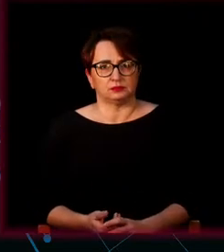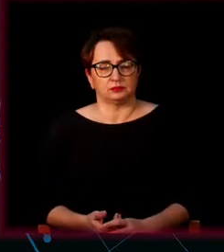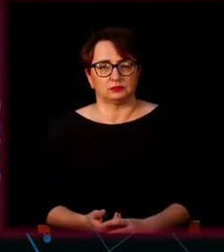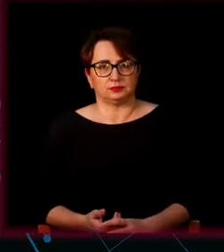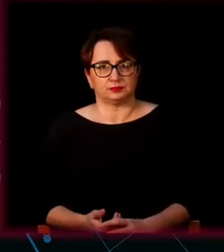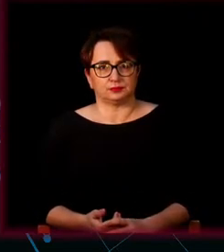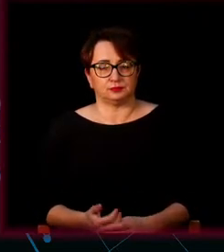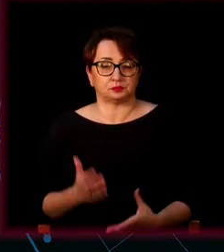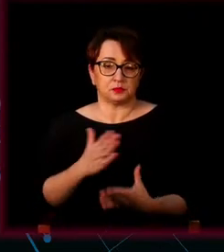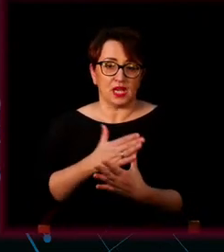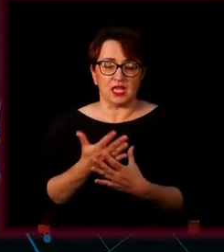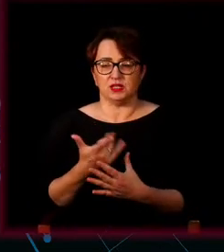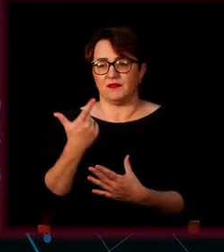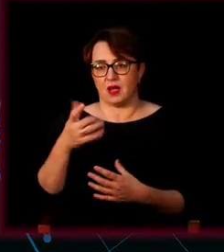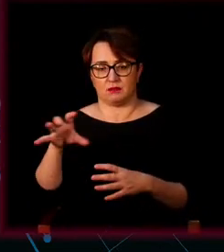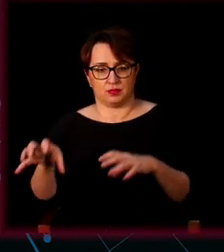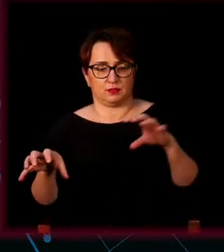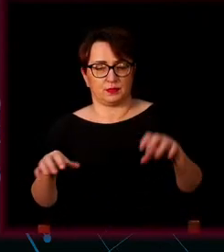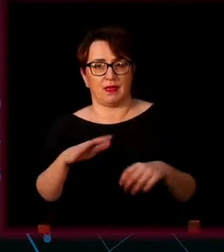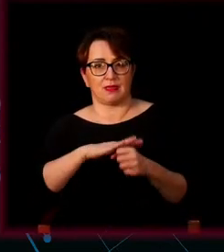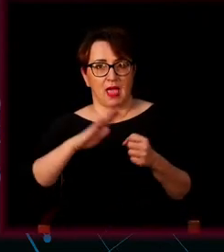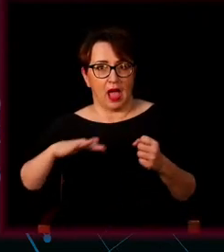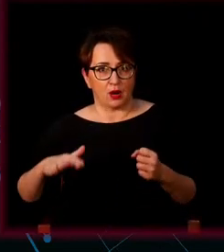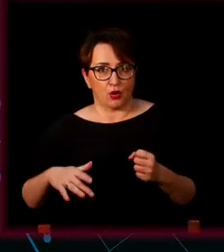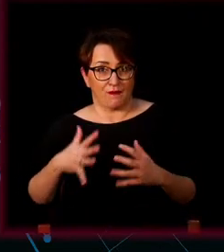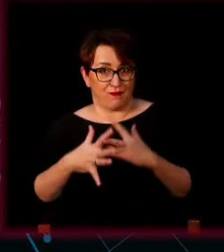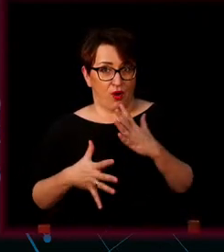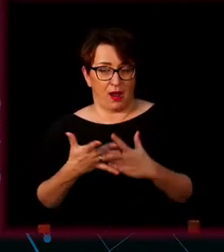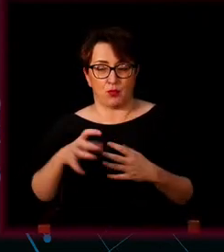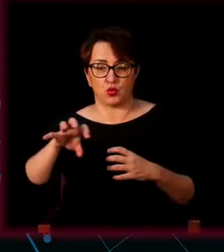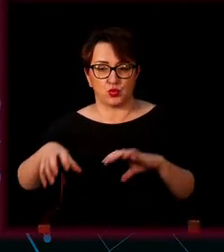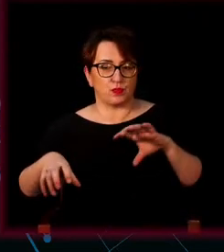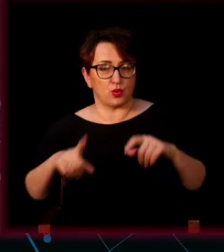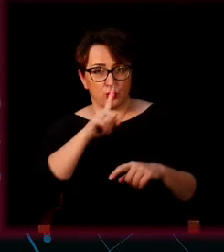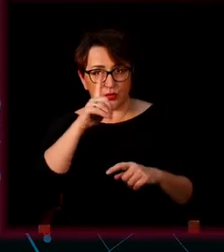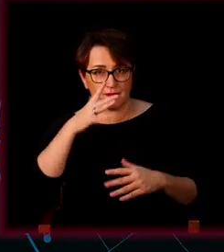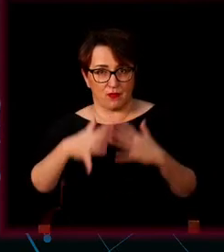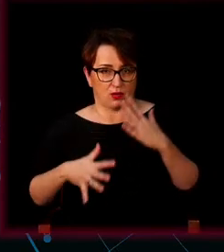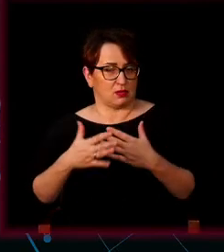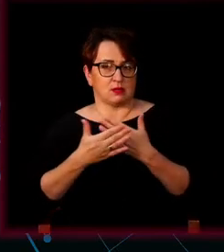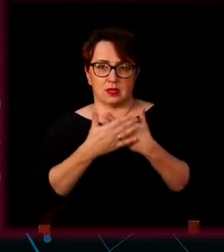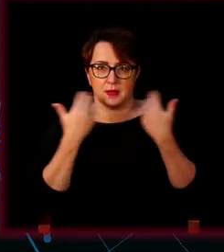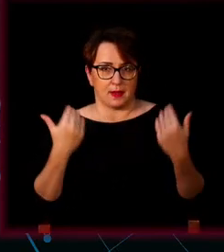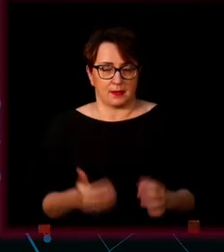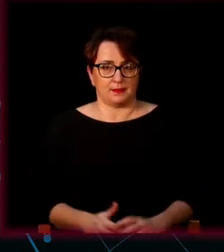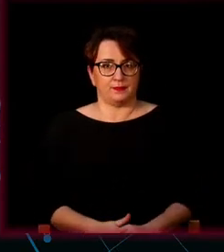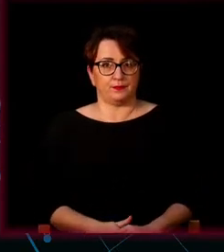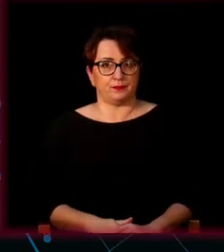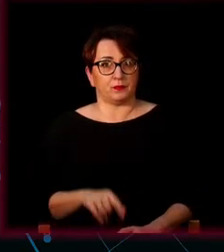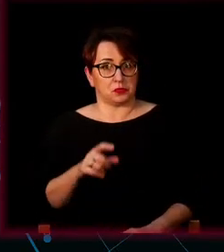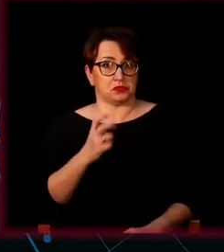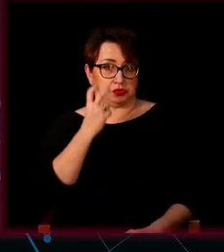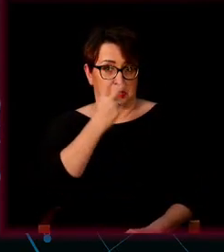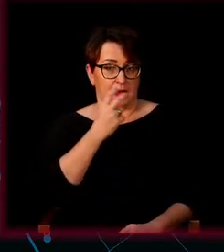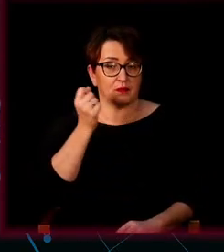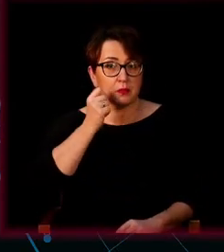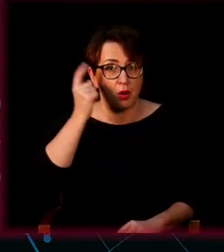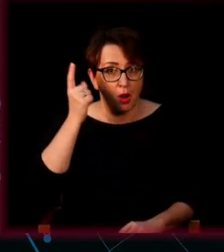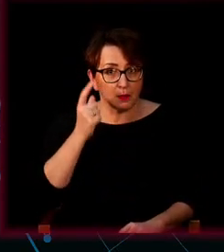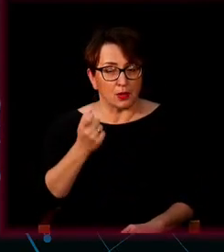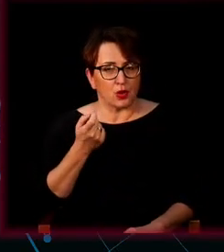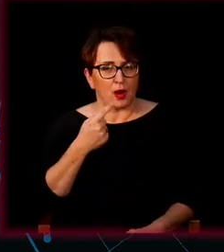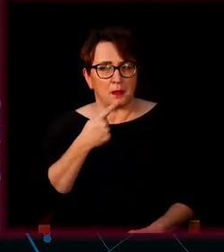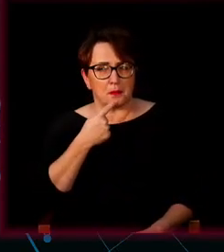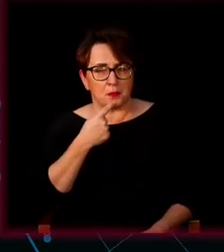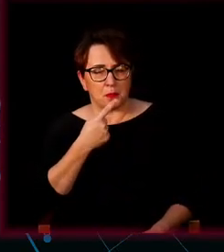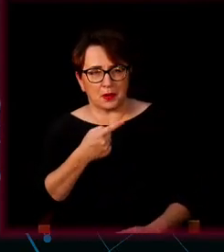walki, tak, pomiędzy tak naprawdę narodami, tak, pomiędzy jakimiś grupami ludzi. I to jest oczywiście dosyć ciekawy pomysł, trochę